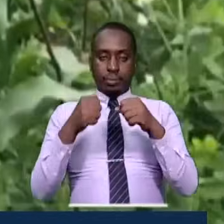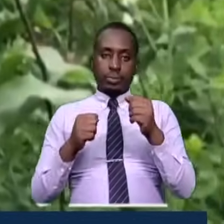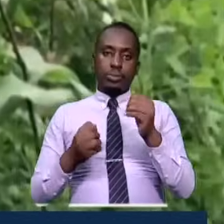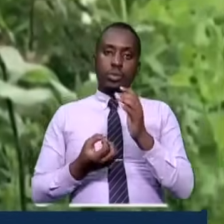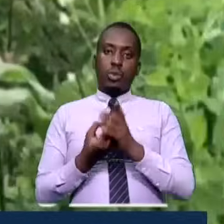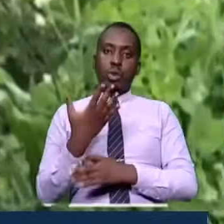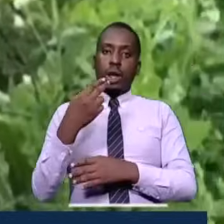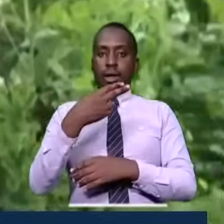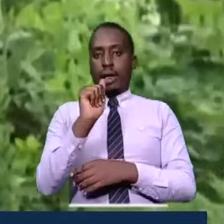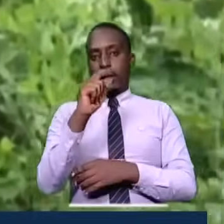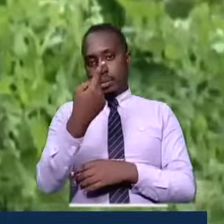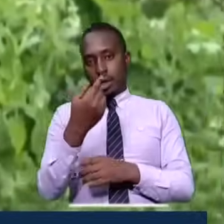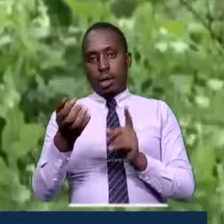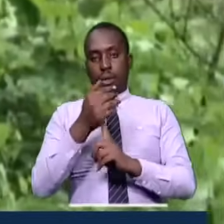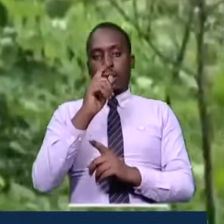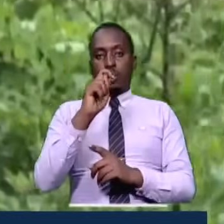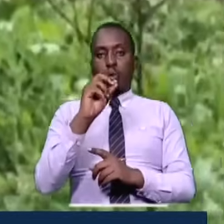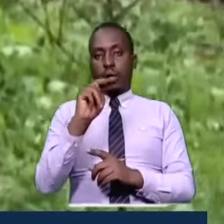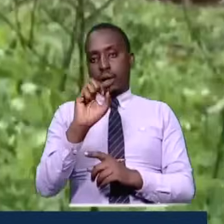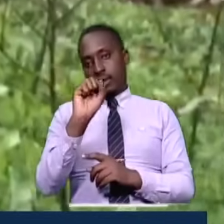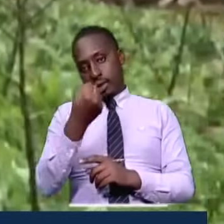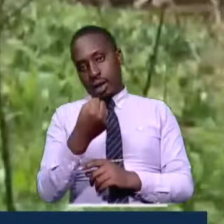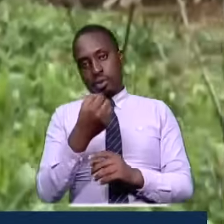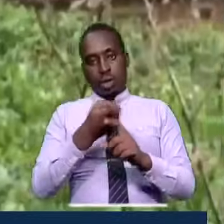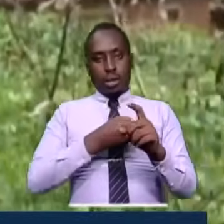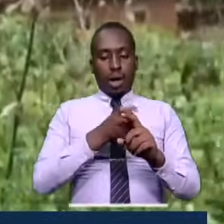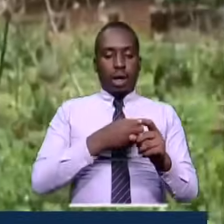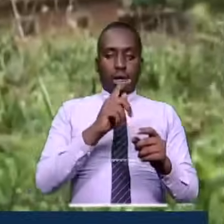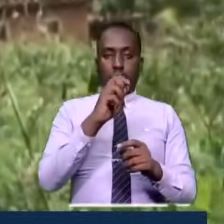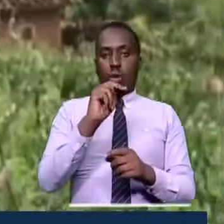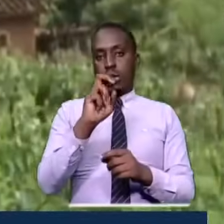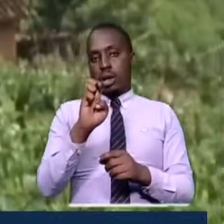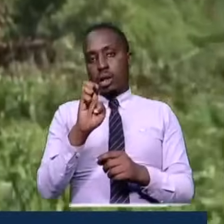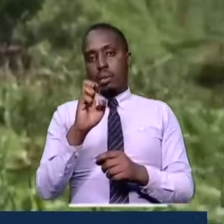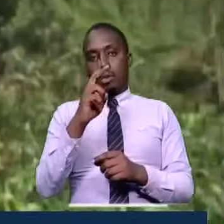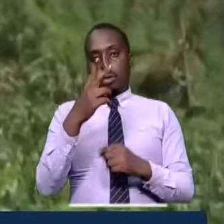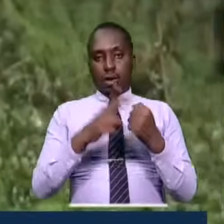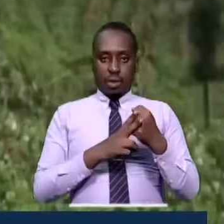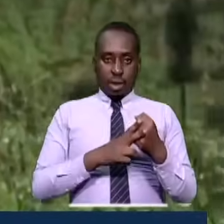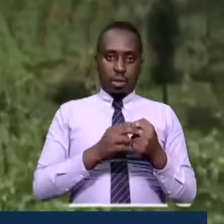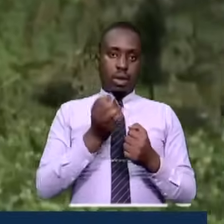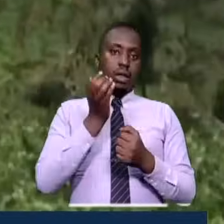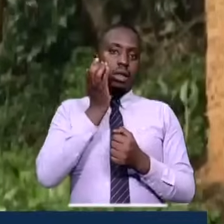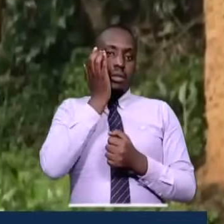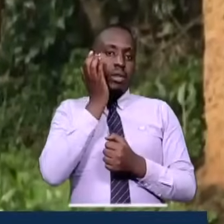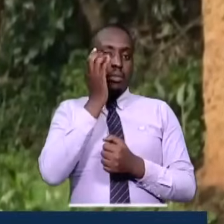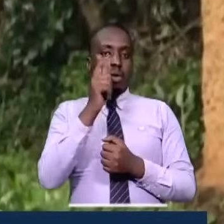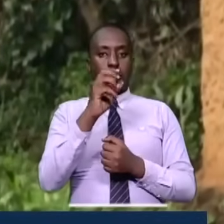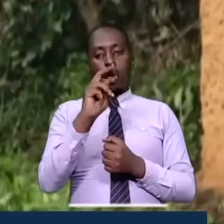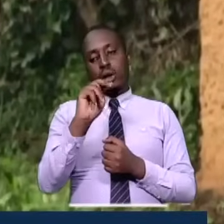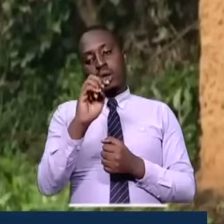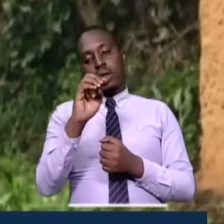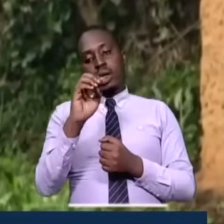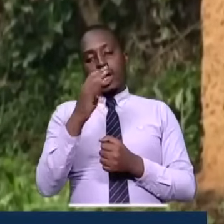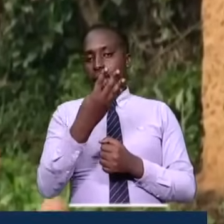hegitari imyaka ya toni hafi 5 ibirayi toni hafi 27 nk'uko imibare ibigaragaza ibishyimbo toni hafi 4 kuri hegitari nk'uko